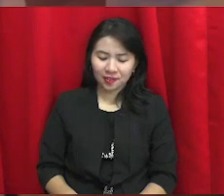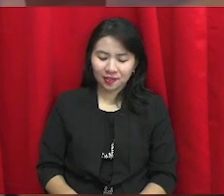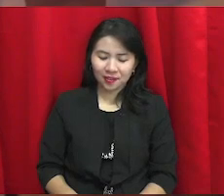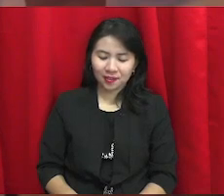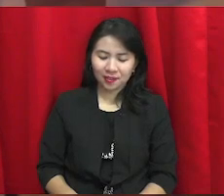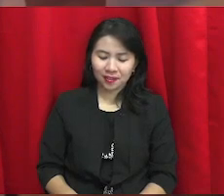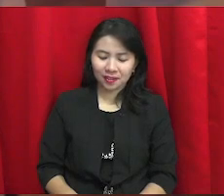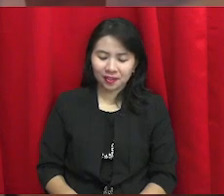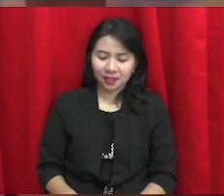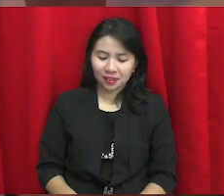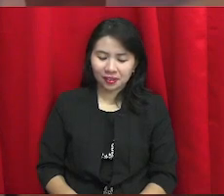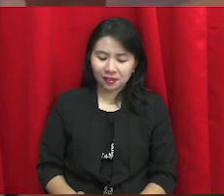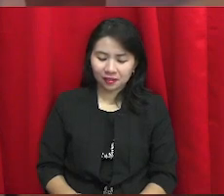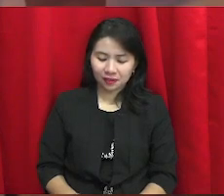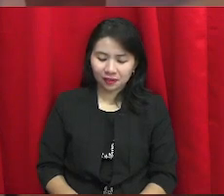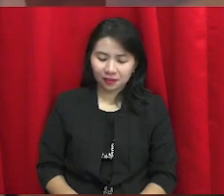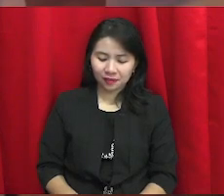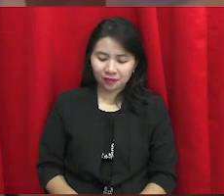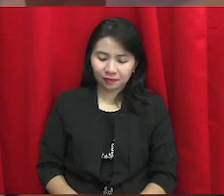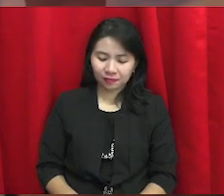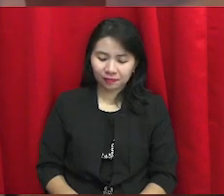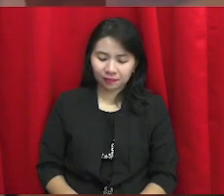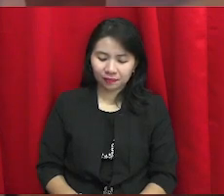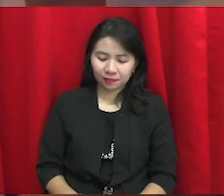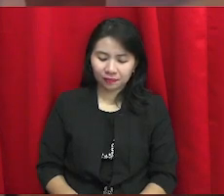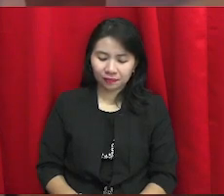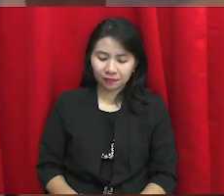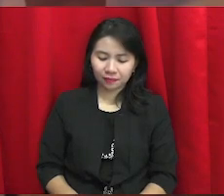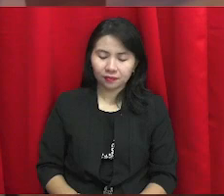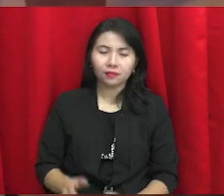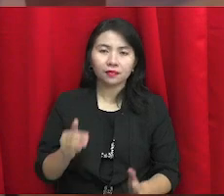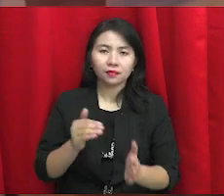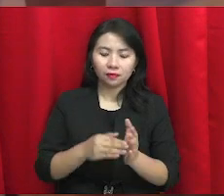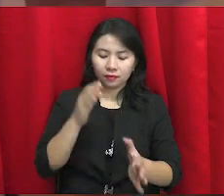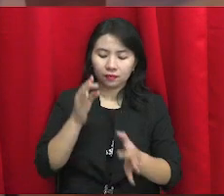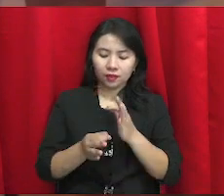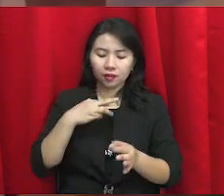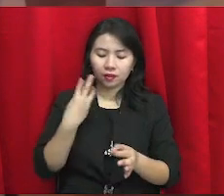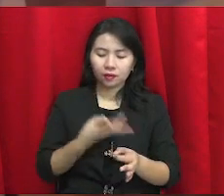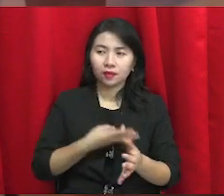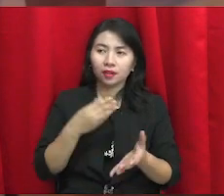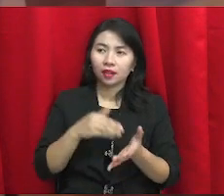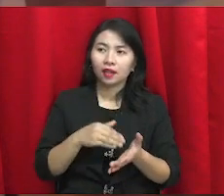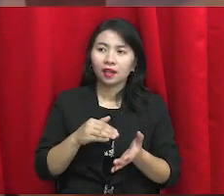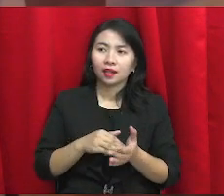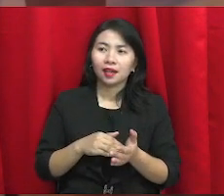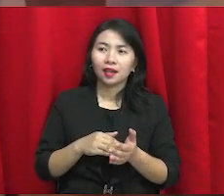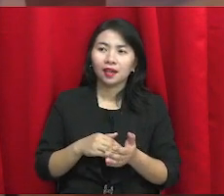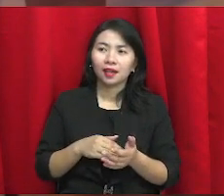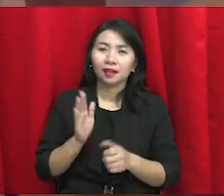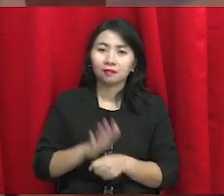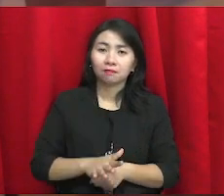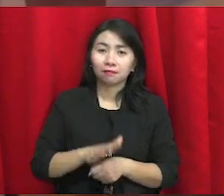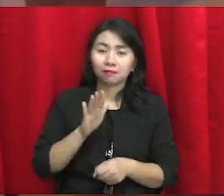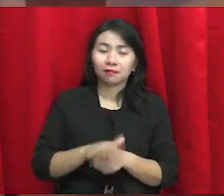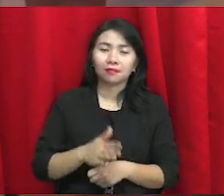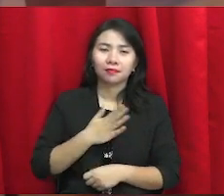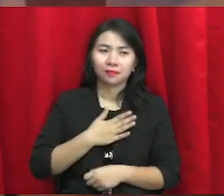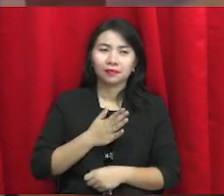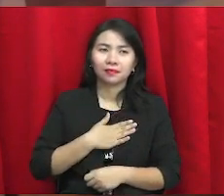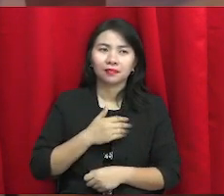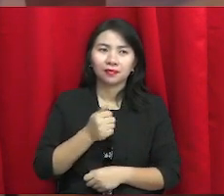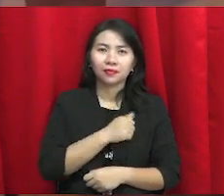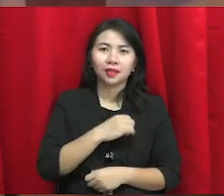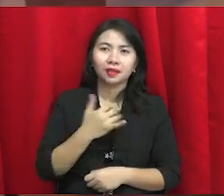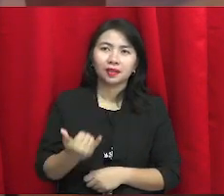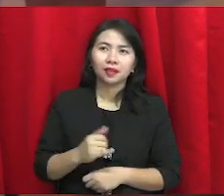Ako po, Pastor, thank you. Kung bang ipipressure ko yung sarili ko, sabi nga ni Pastor RJ kahapon din sa, namin, sa topic namin